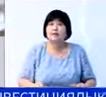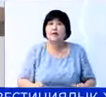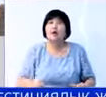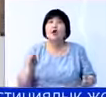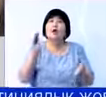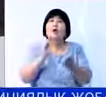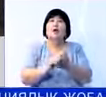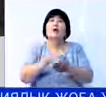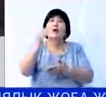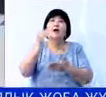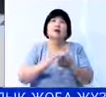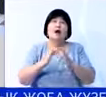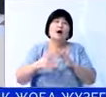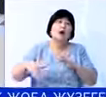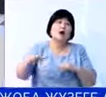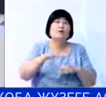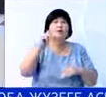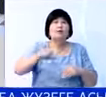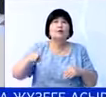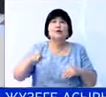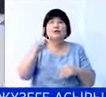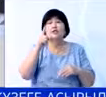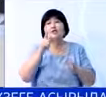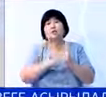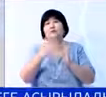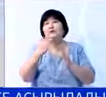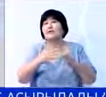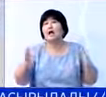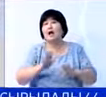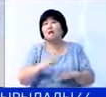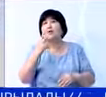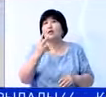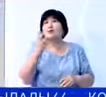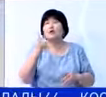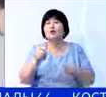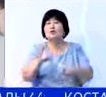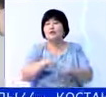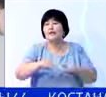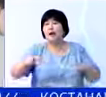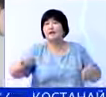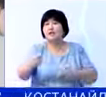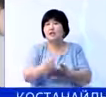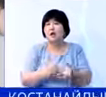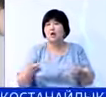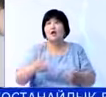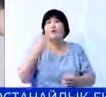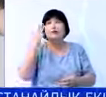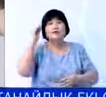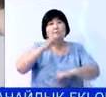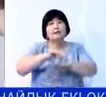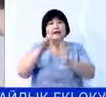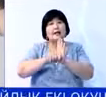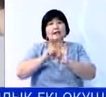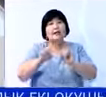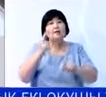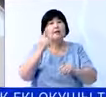Қойылып отырған талап, аудиториядағы оқушы саны 75-тен аспауы тиіс, 2-3 метр арақашықтық сақталуы керек. 5 пәннен сынақ тапсырылады,